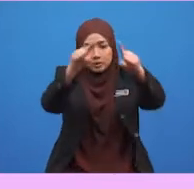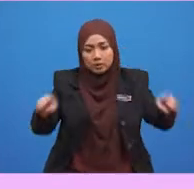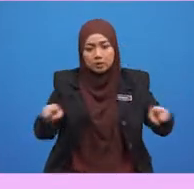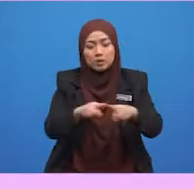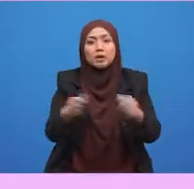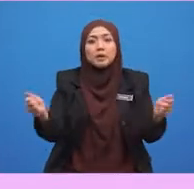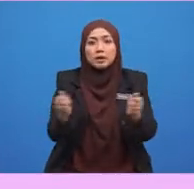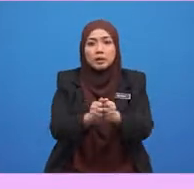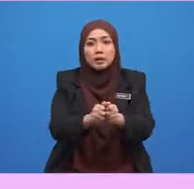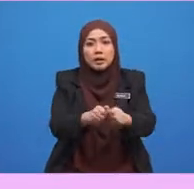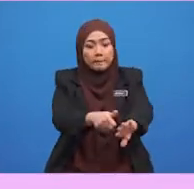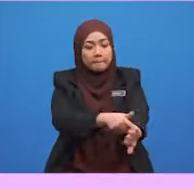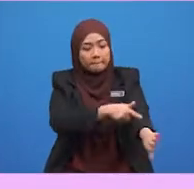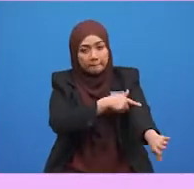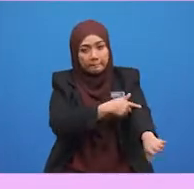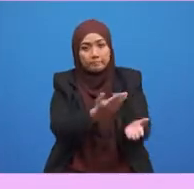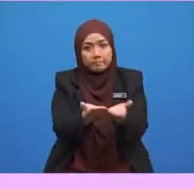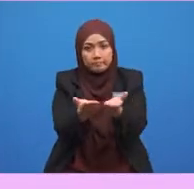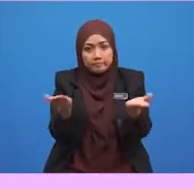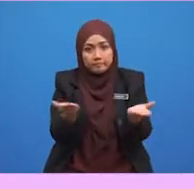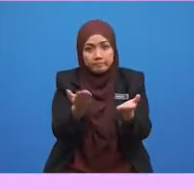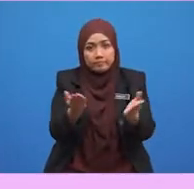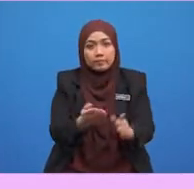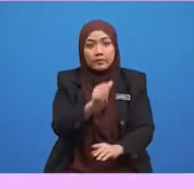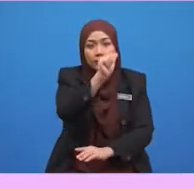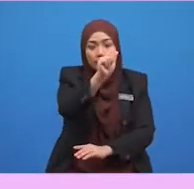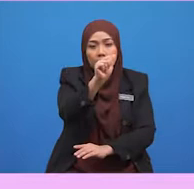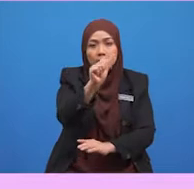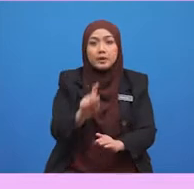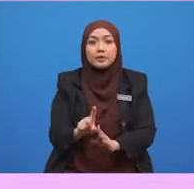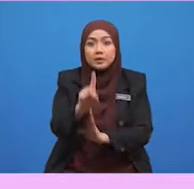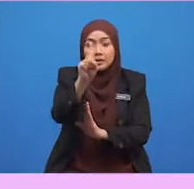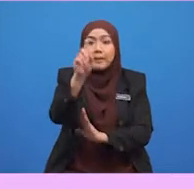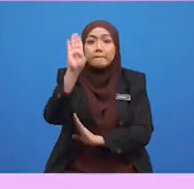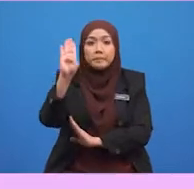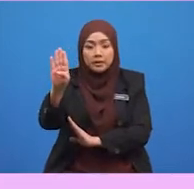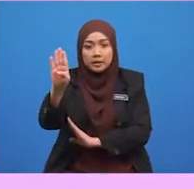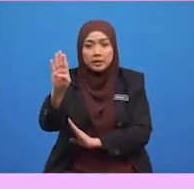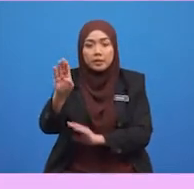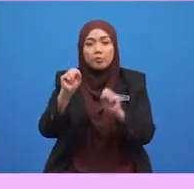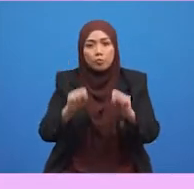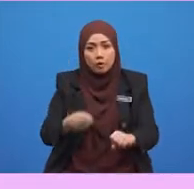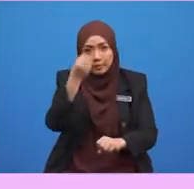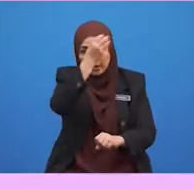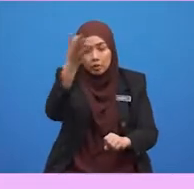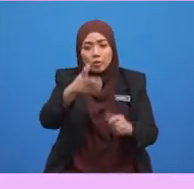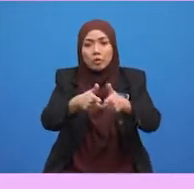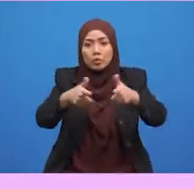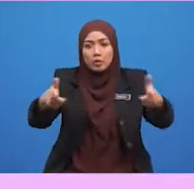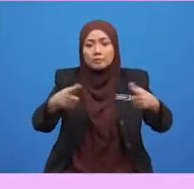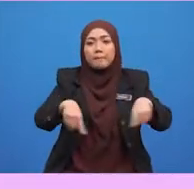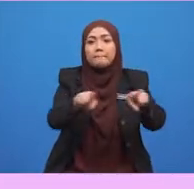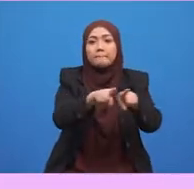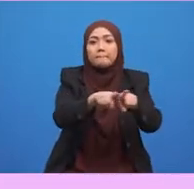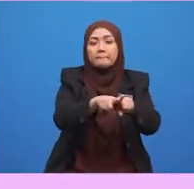dengan panjang tapak A dan tinggi B boleh dinyatakan sebagai luas segitiga sama